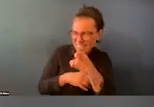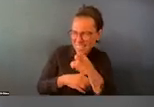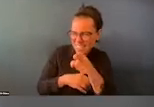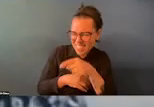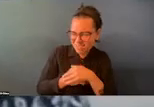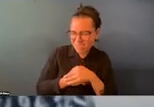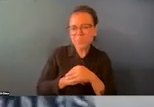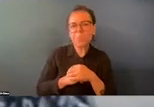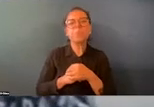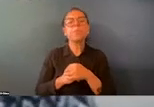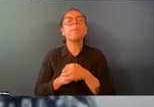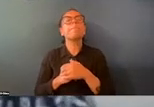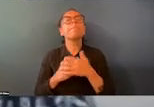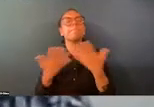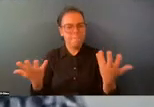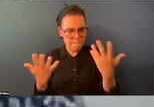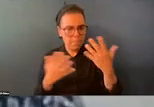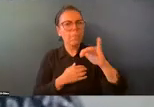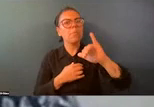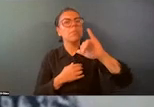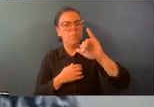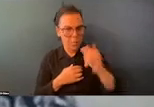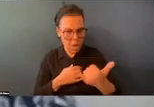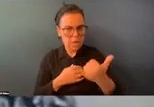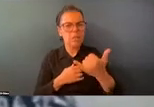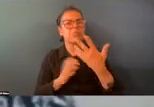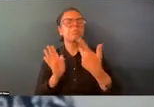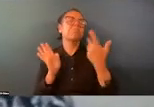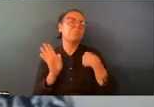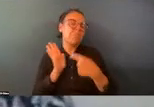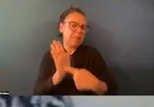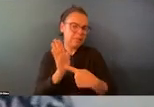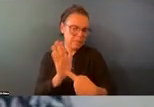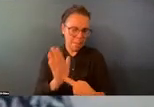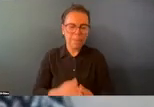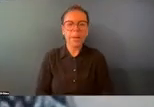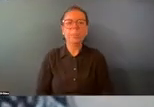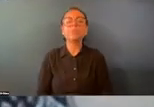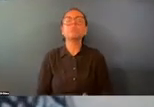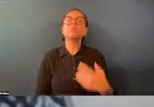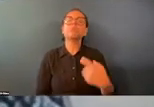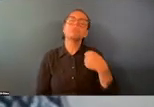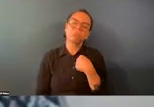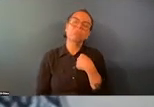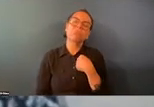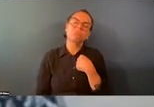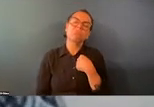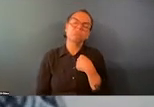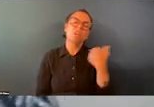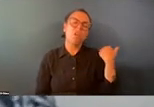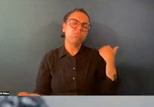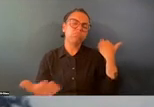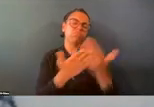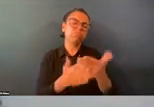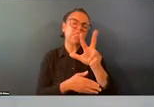В принципе, для принятия решения, да, вот мой пример, допустим, 30 лет работы в службе, и меня признали